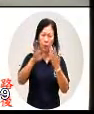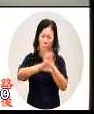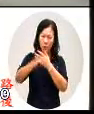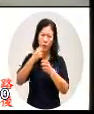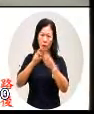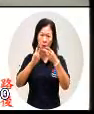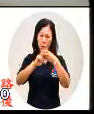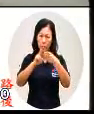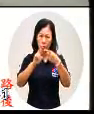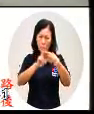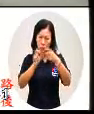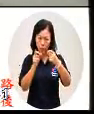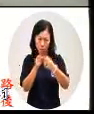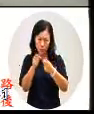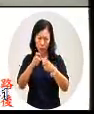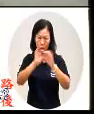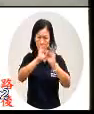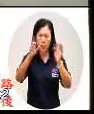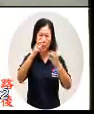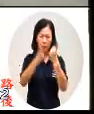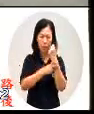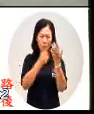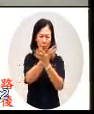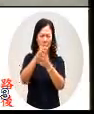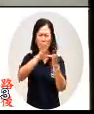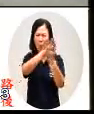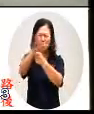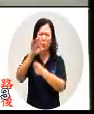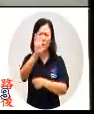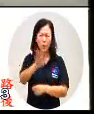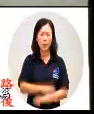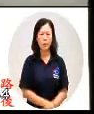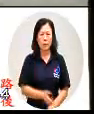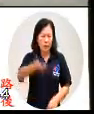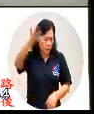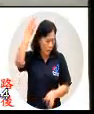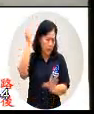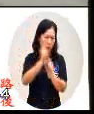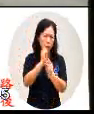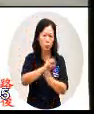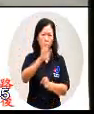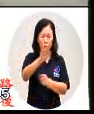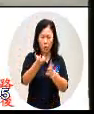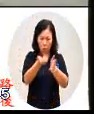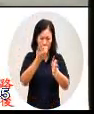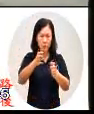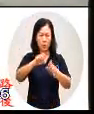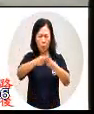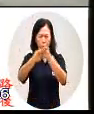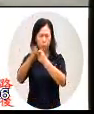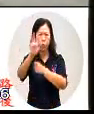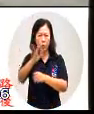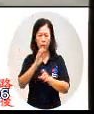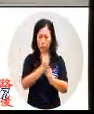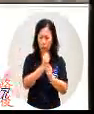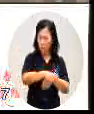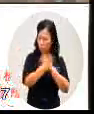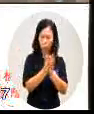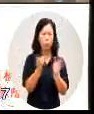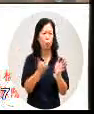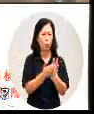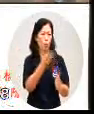里、公会里，大家骂甲假死吼，啊未做以前，真破破烂烂，怎啊做了？真好啊！再下一